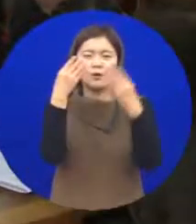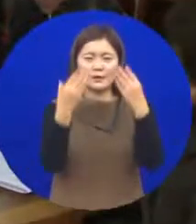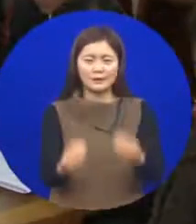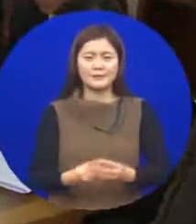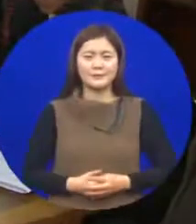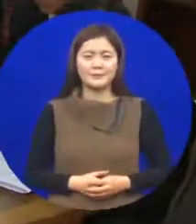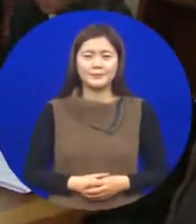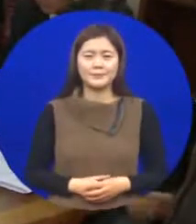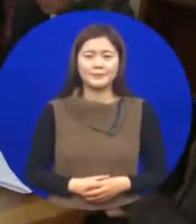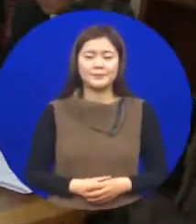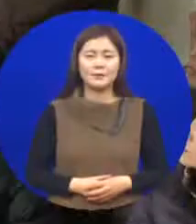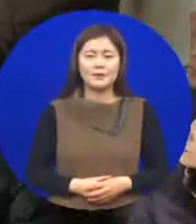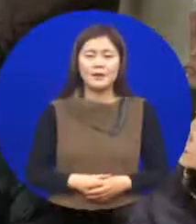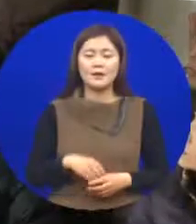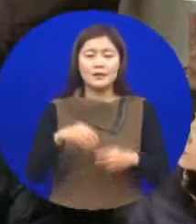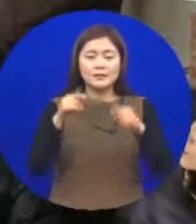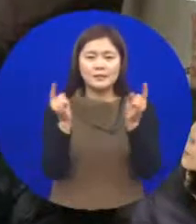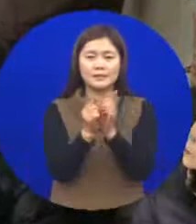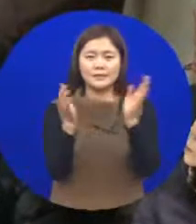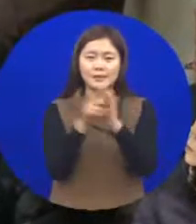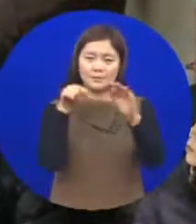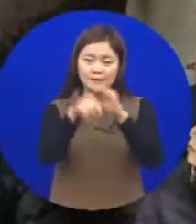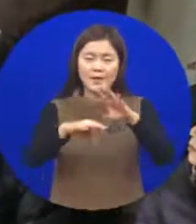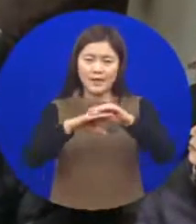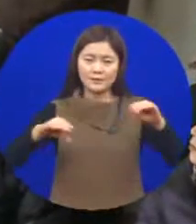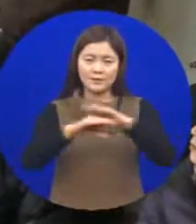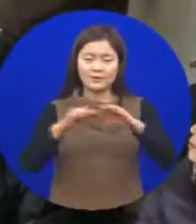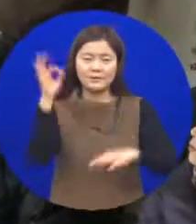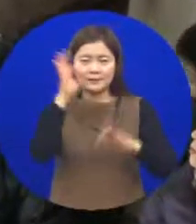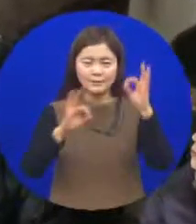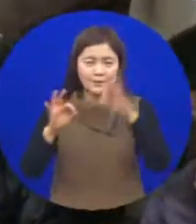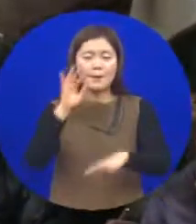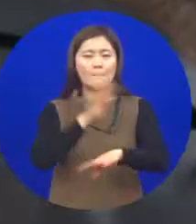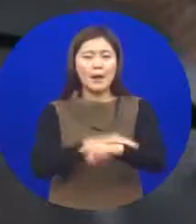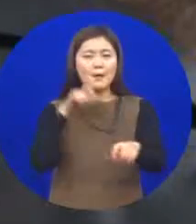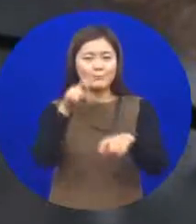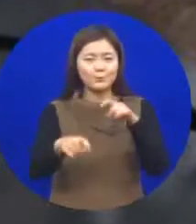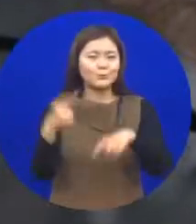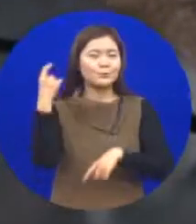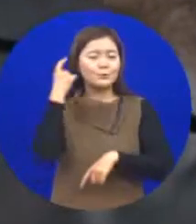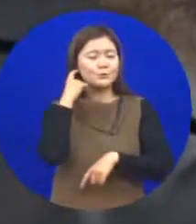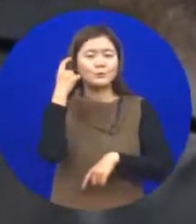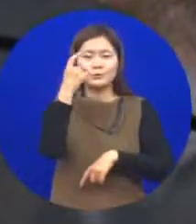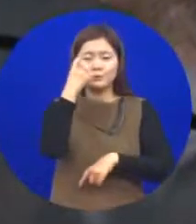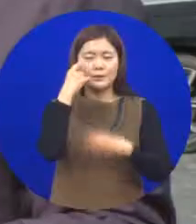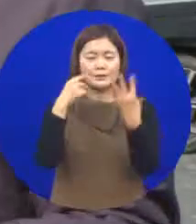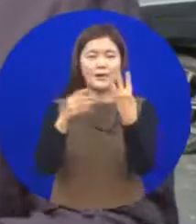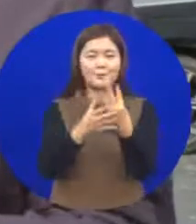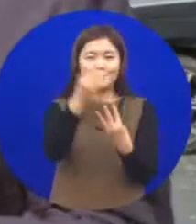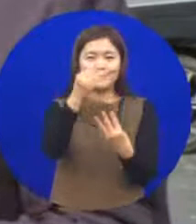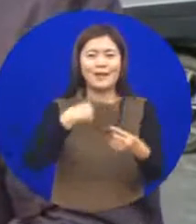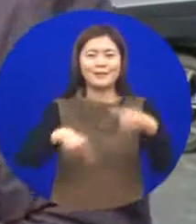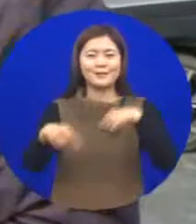도로공사를 마쳤습니다. 민원 현장을 직접 찾아가 해결책을 찾는 발품, 눈품, 귀품의 3품